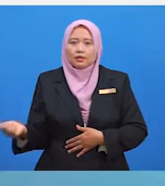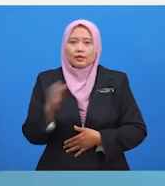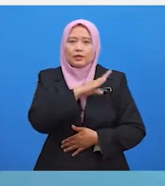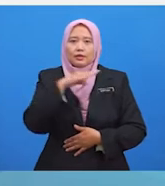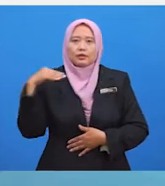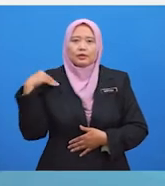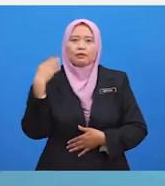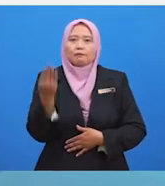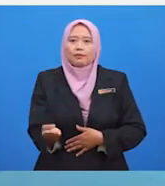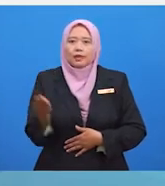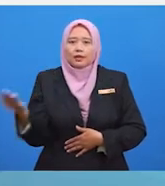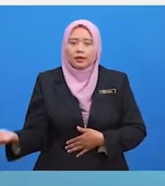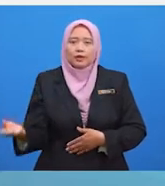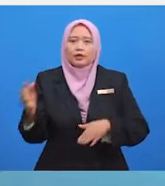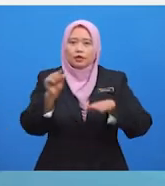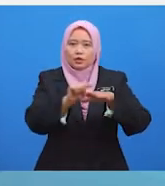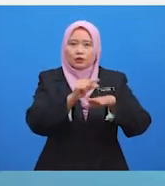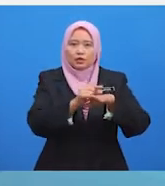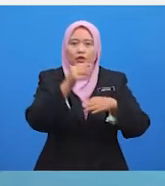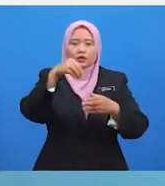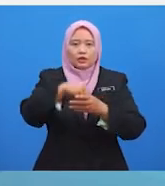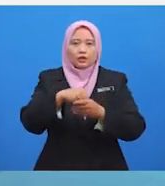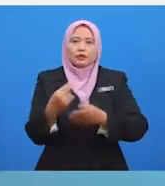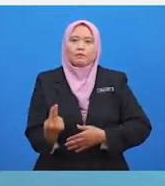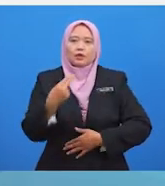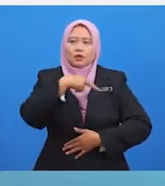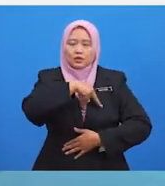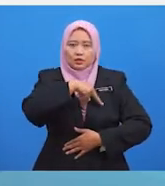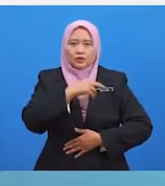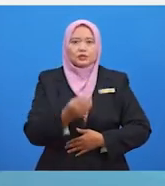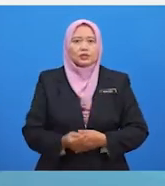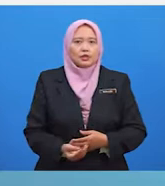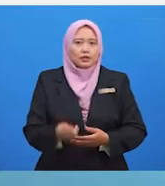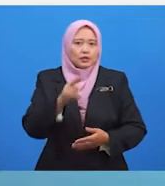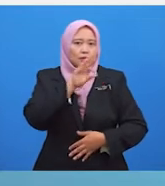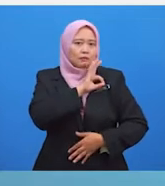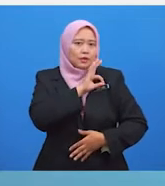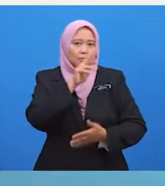bahan yang digunakan dalam penghasilan button badge.